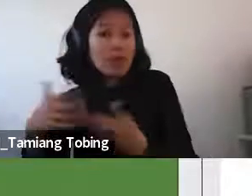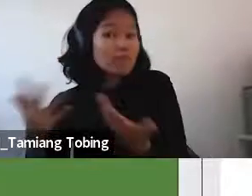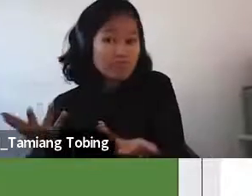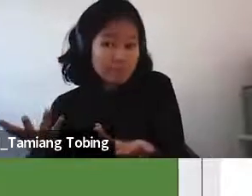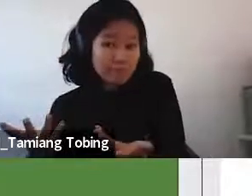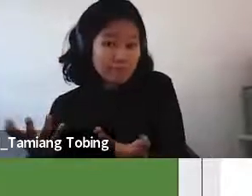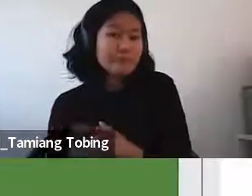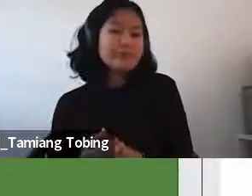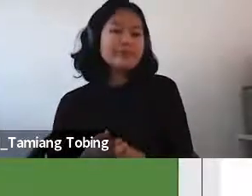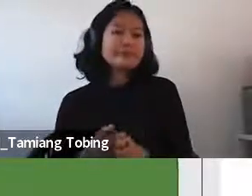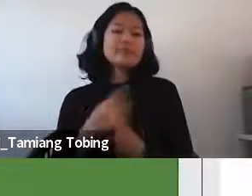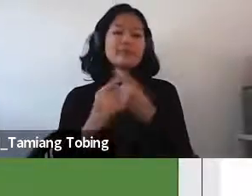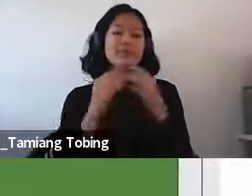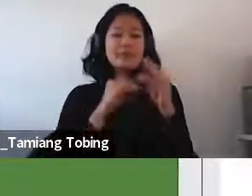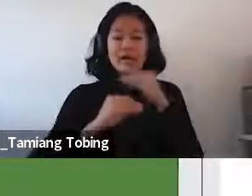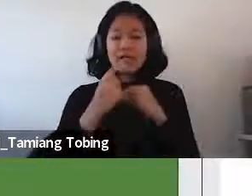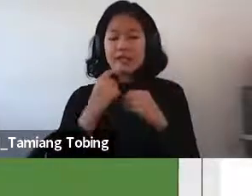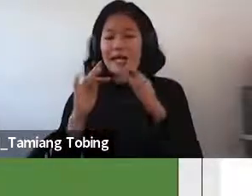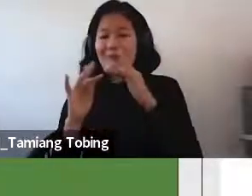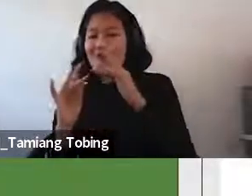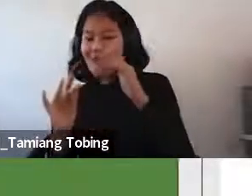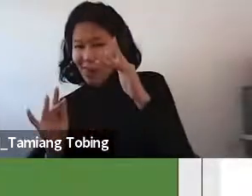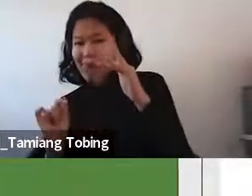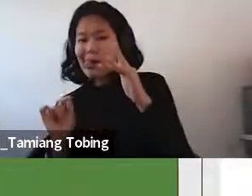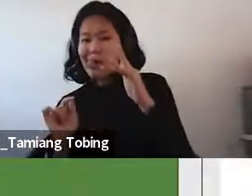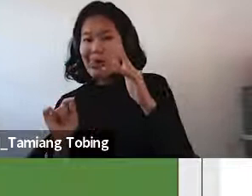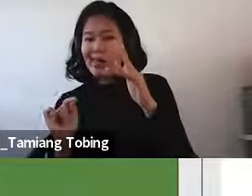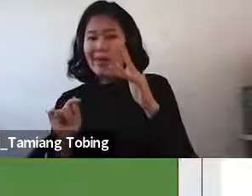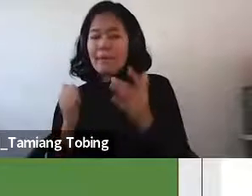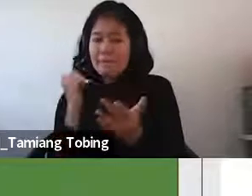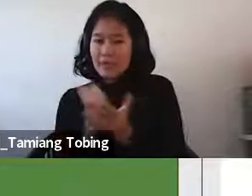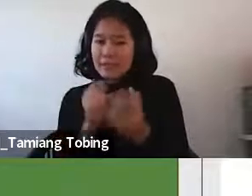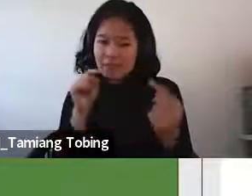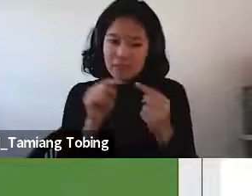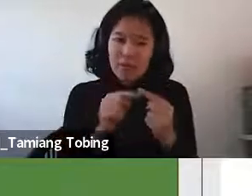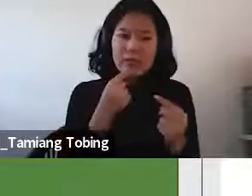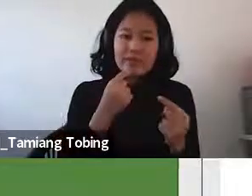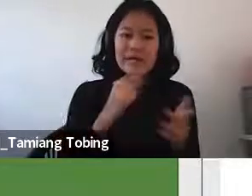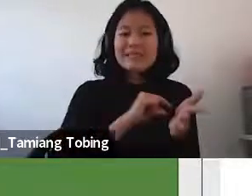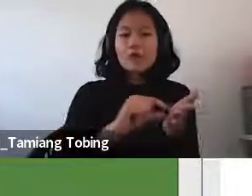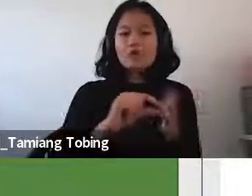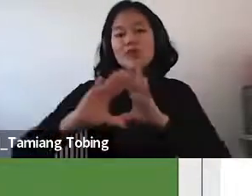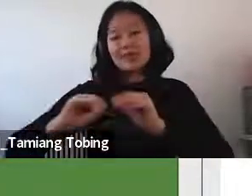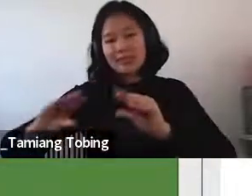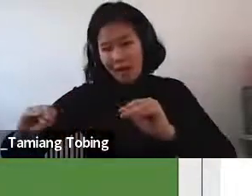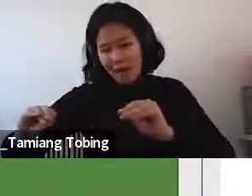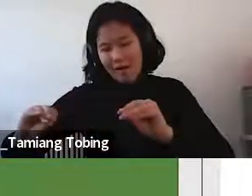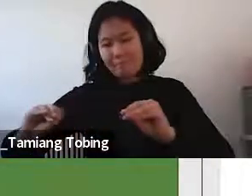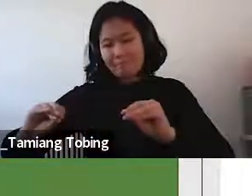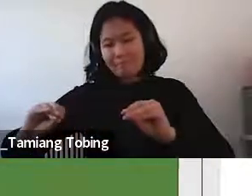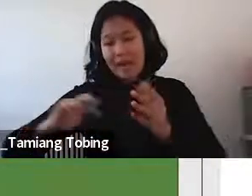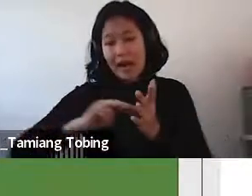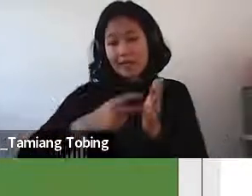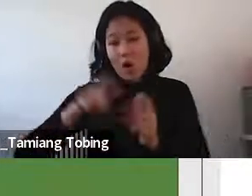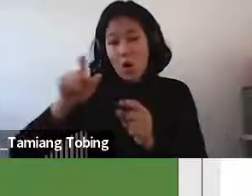Dan kalau kita bicara sektor informal, kita bicara status pekerjaan Jadi mereka adalah